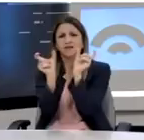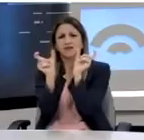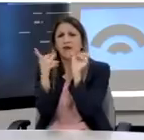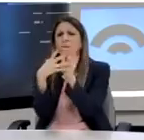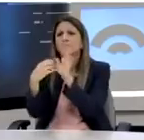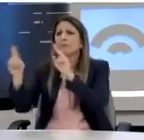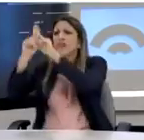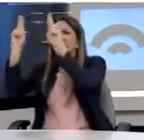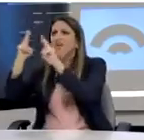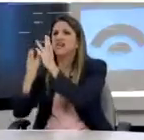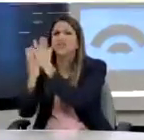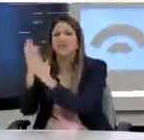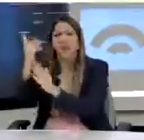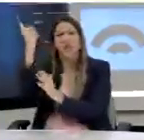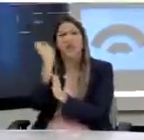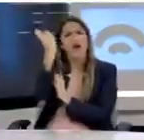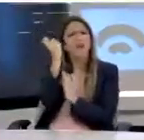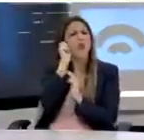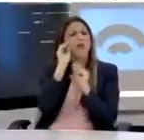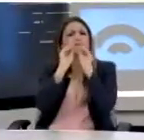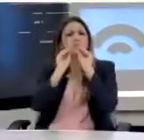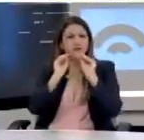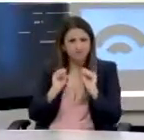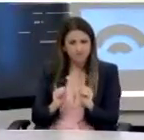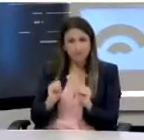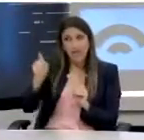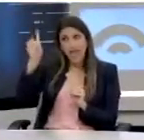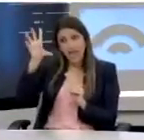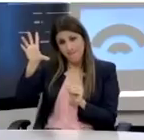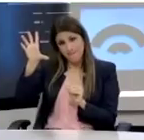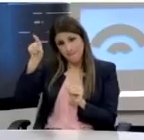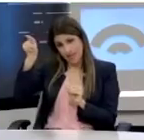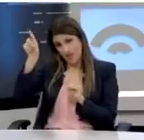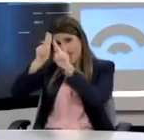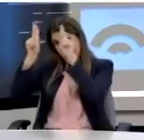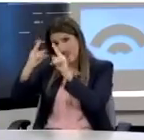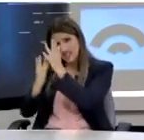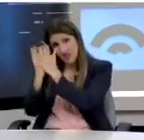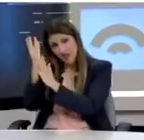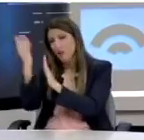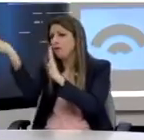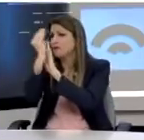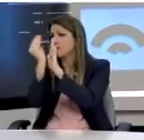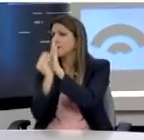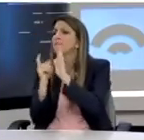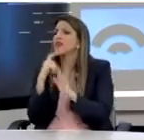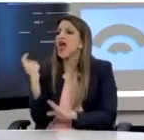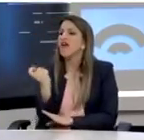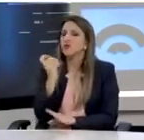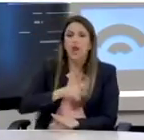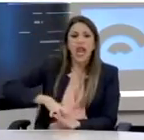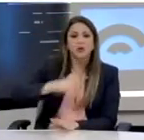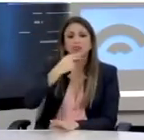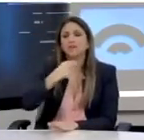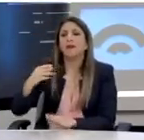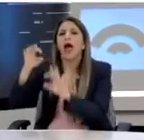φράση. Στο διεθνές δίκαιο δεν υπάρχουν γενικώς αποδεκτά χαρακτηριστικά ή γενικά αποδεκτοί ορισμοί του έθνους ή του λαού.